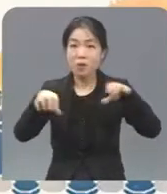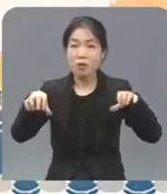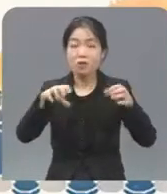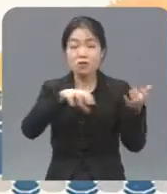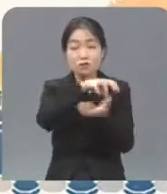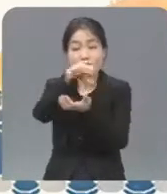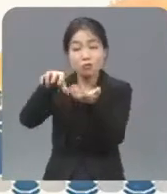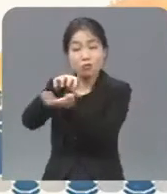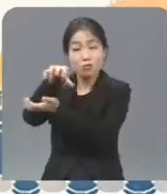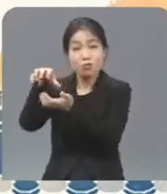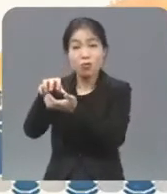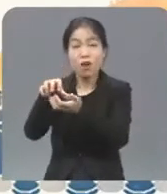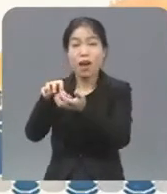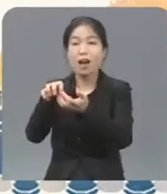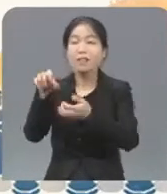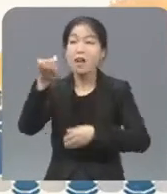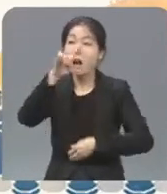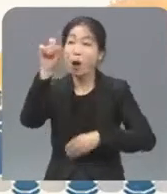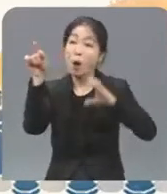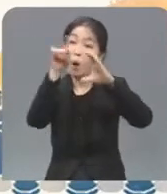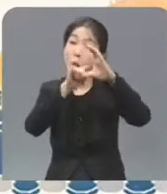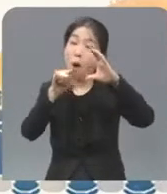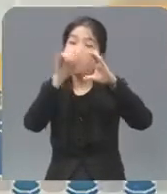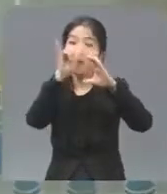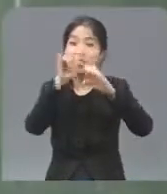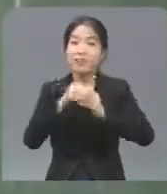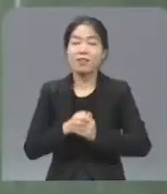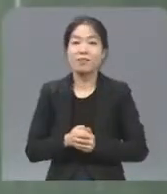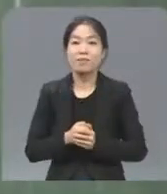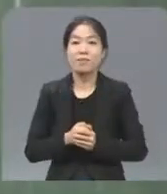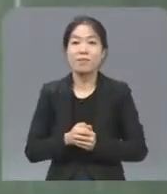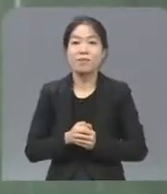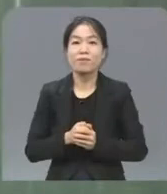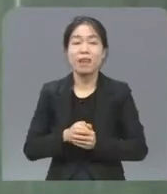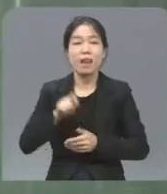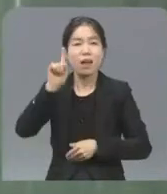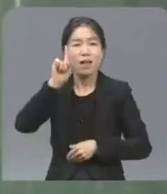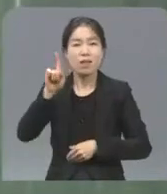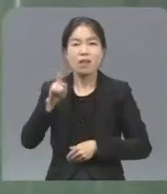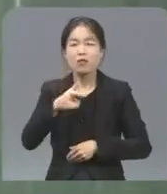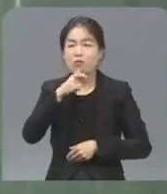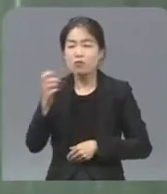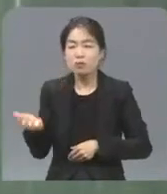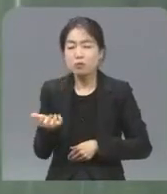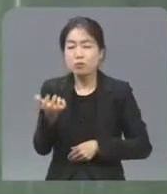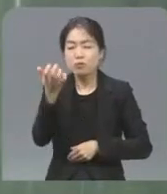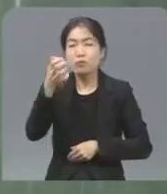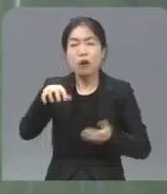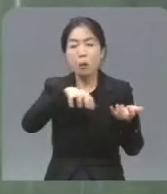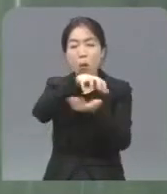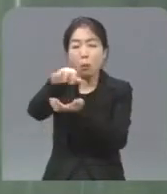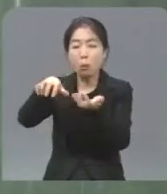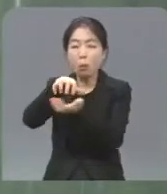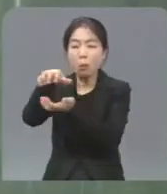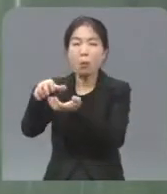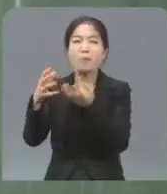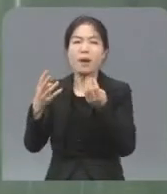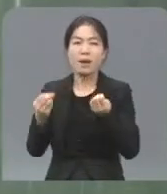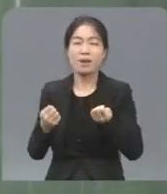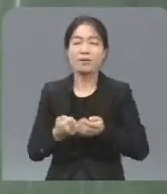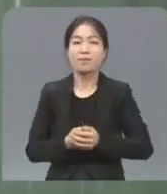구름 사이로 한가위 보름달을 볼 수 있겠습니다 다만 대의 다량의 수증기가 1 되면서 비구름 때가 강하게 발달